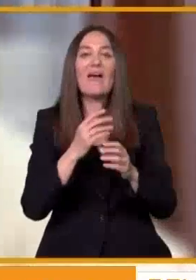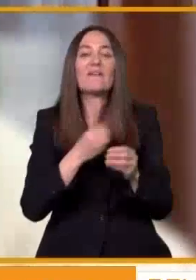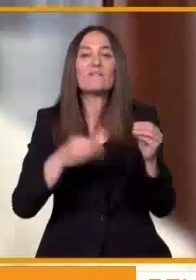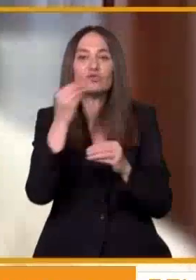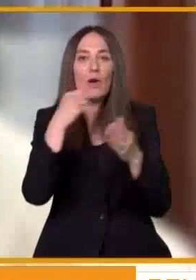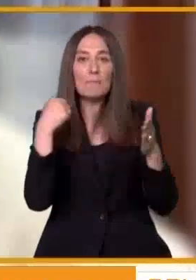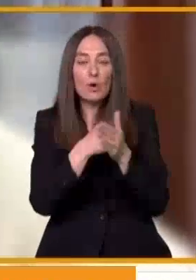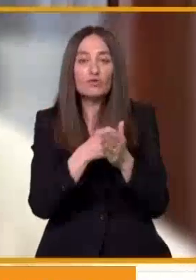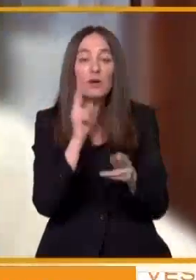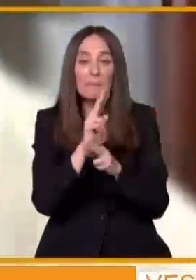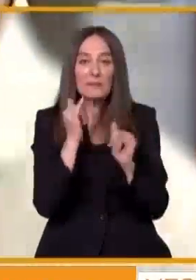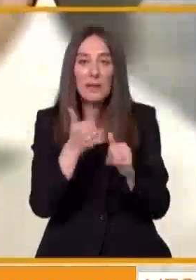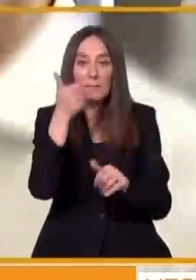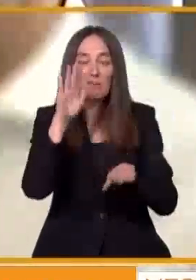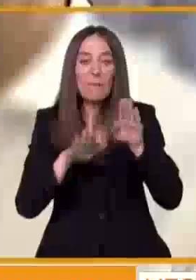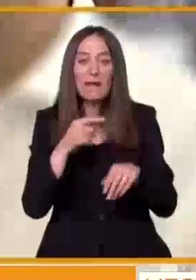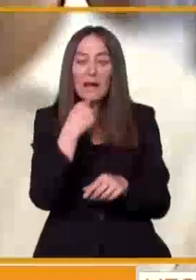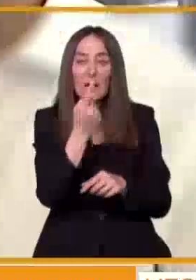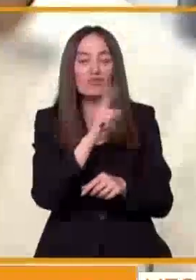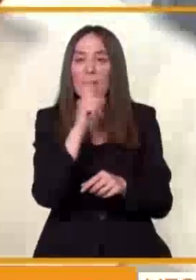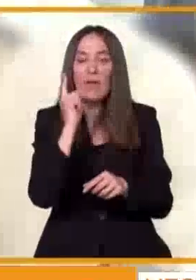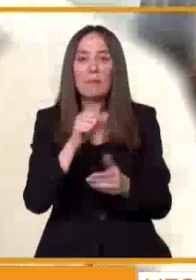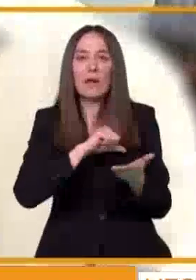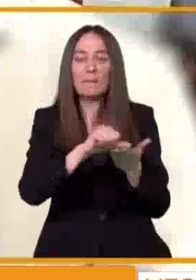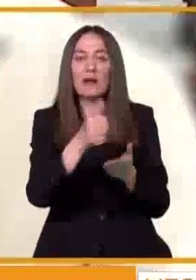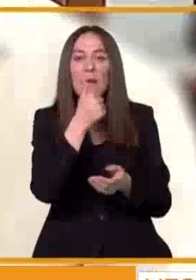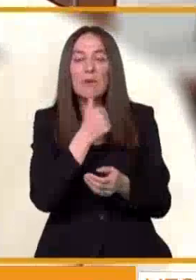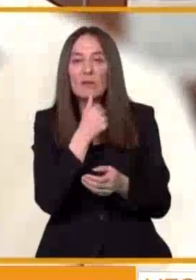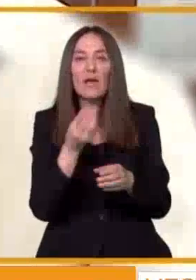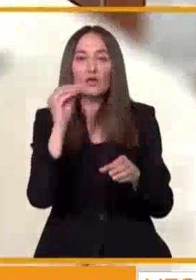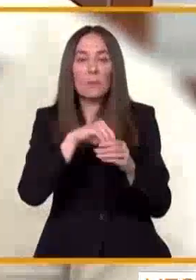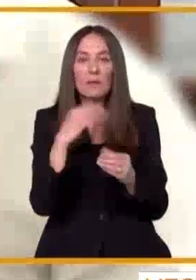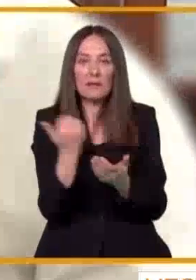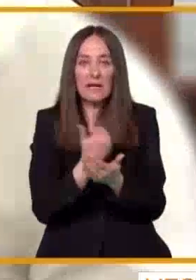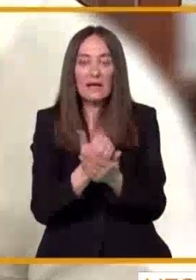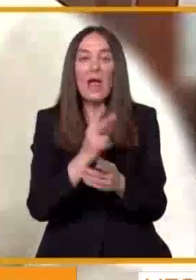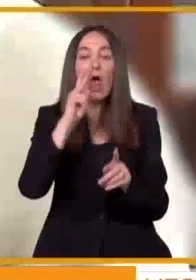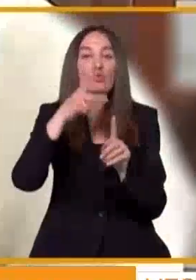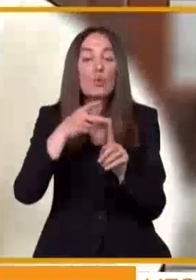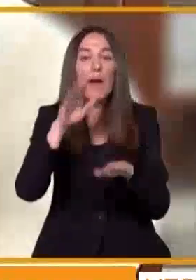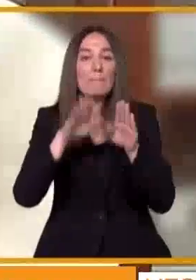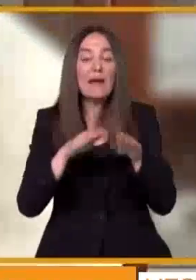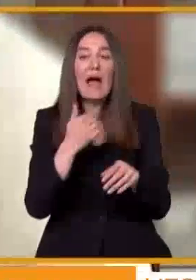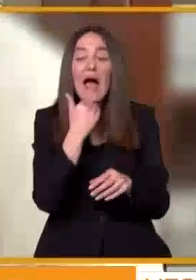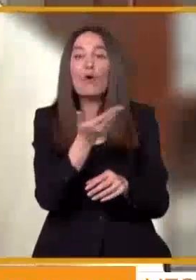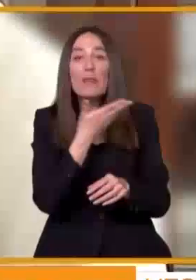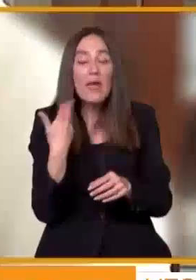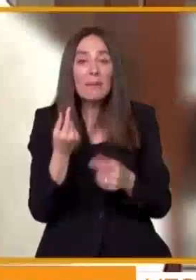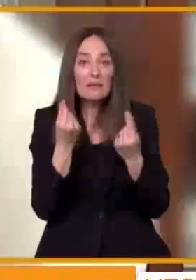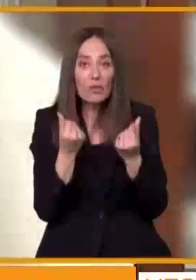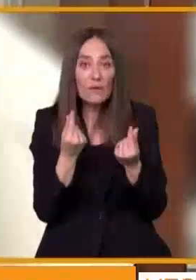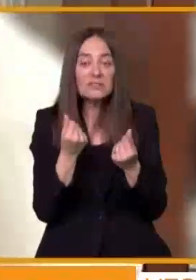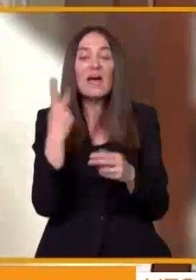dakle, pazite sad, prva mera kaže ne morate da plaćate poreze doprinose na zarade. Druga mera, ako nemate novca,